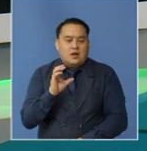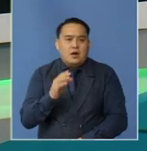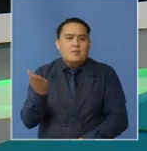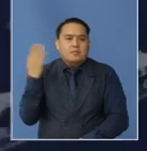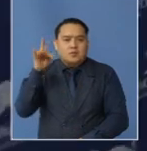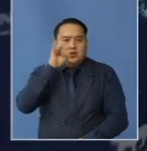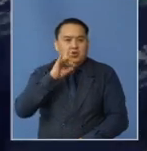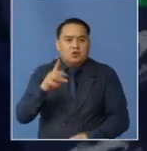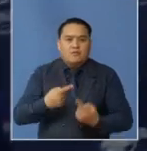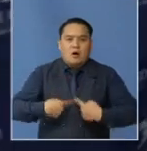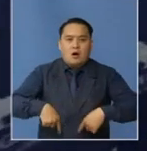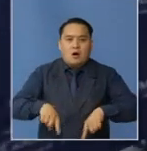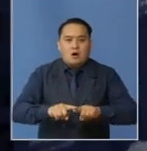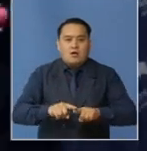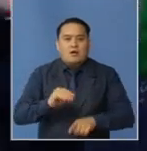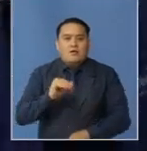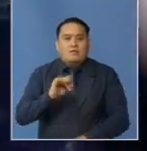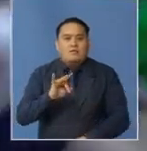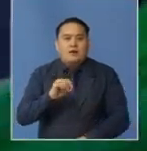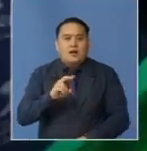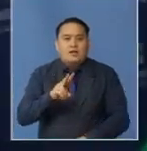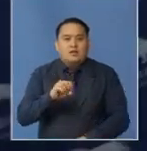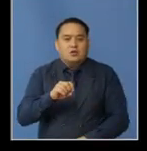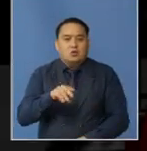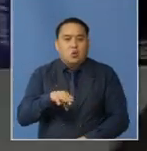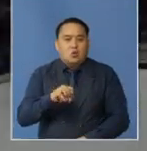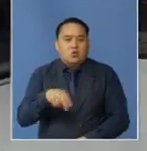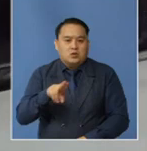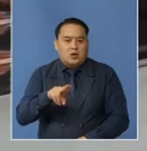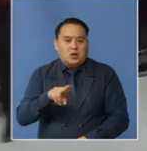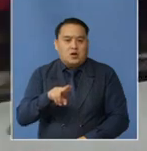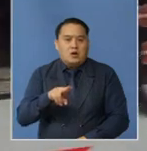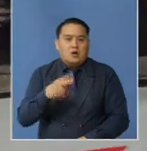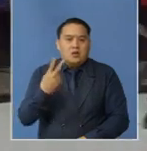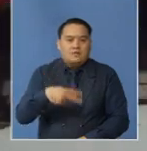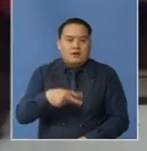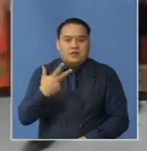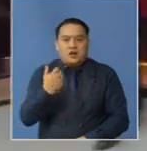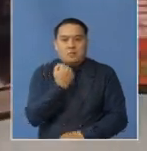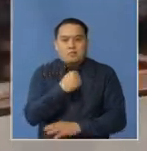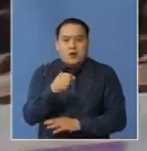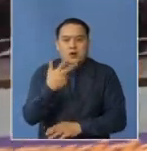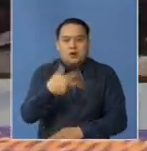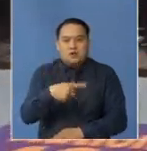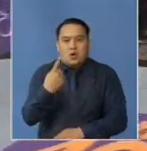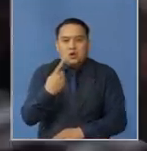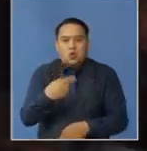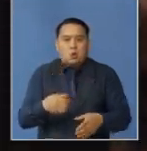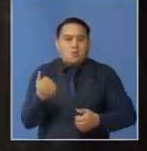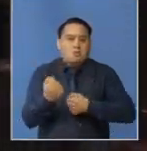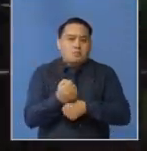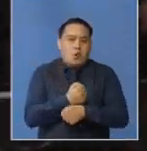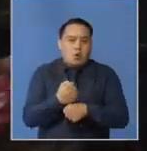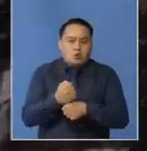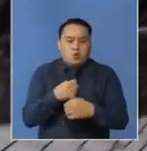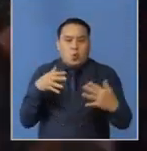бывшим чемпионом организации в легком весе Фрэнки Эдгардом, на счету которого 23 победы в 31 бою.